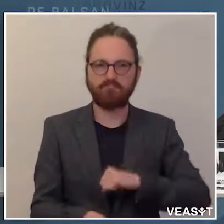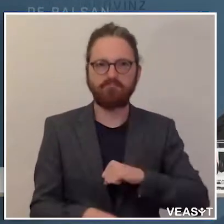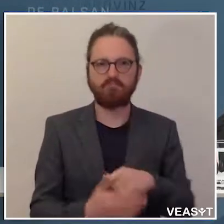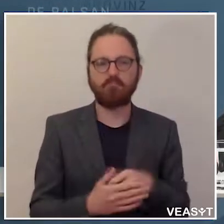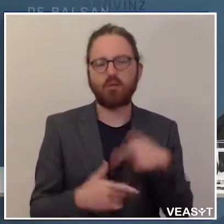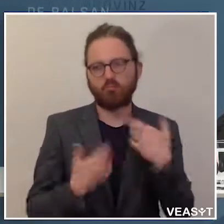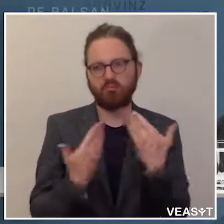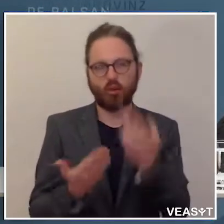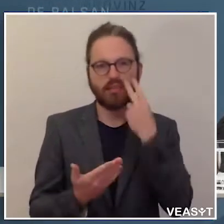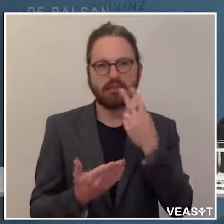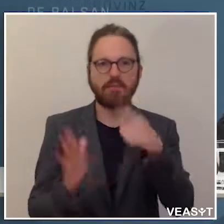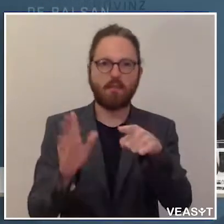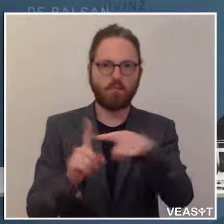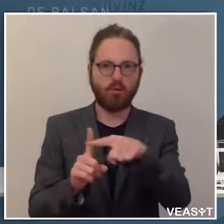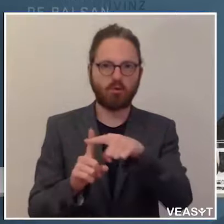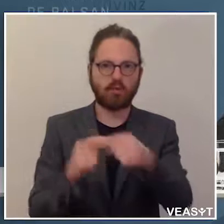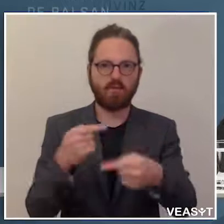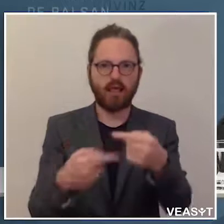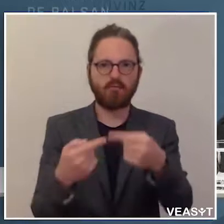espositi far east